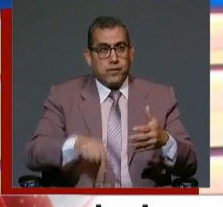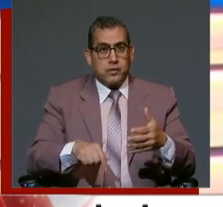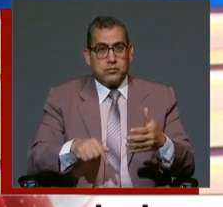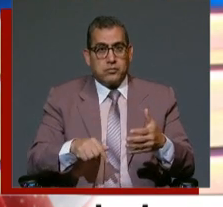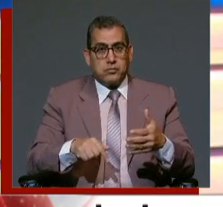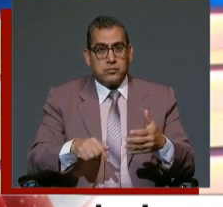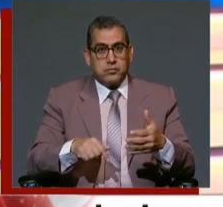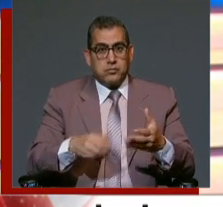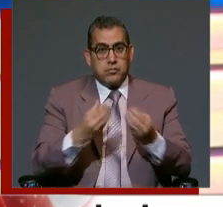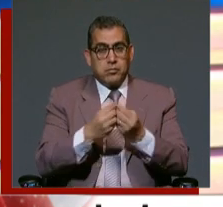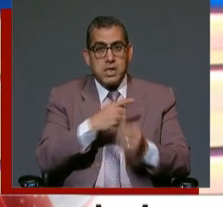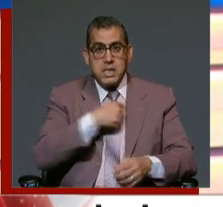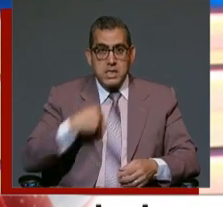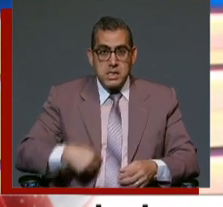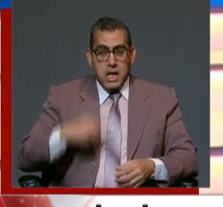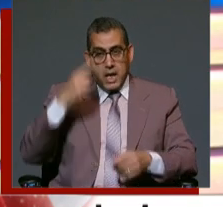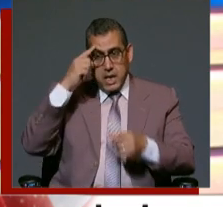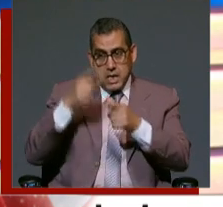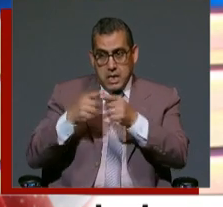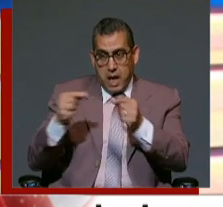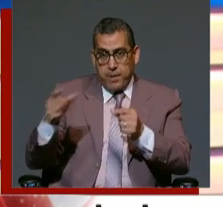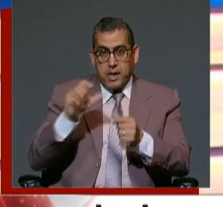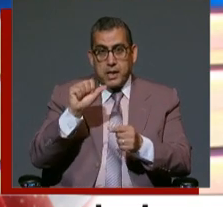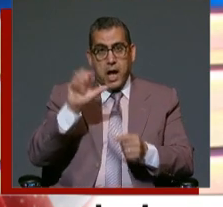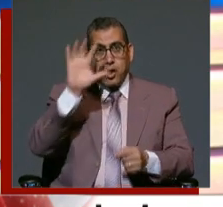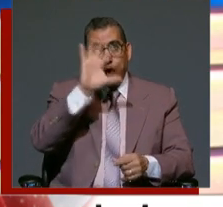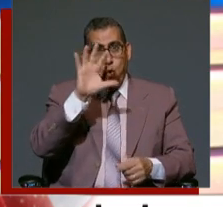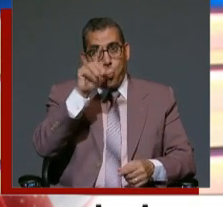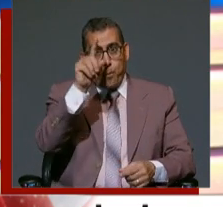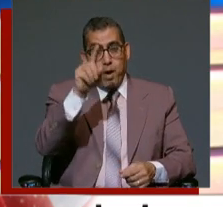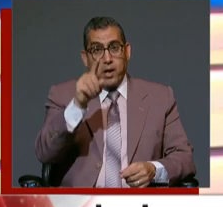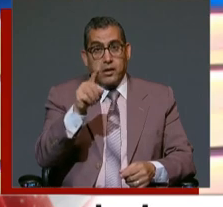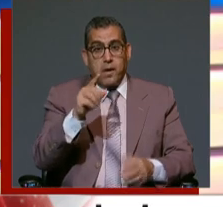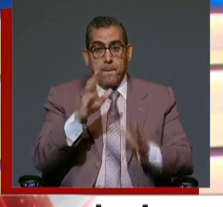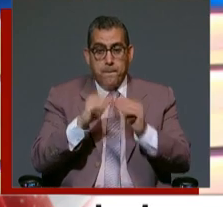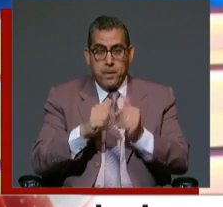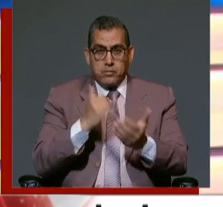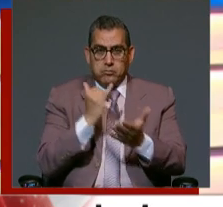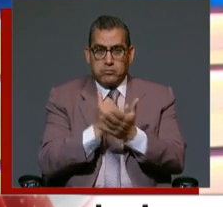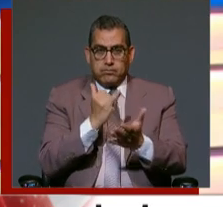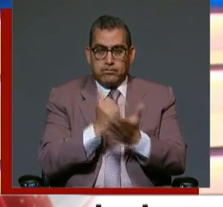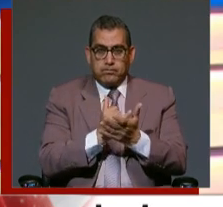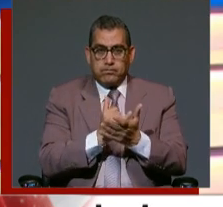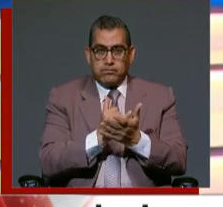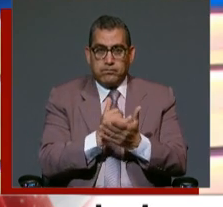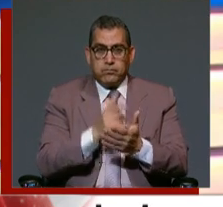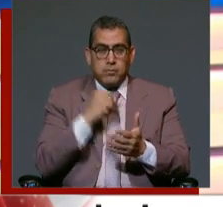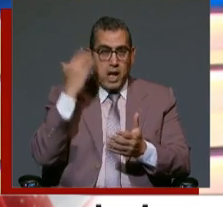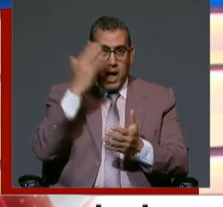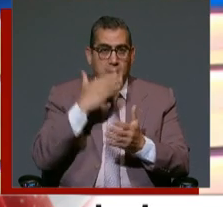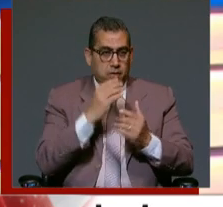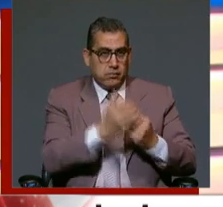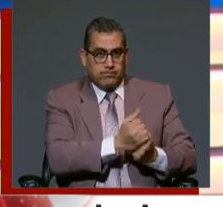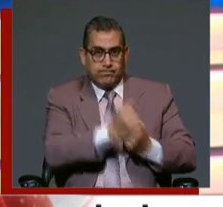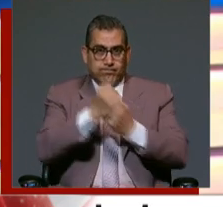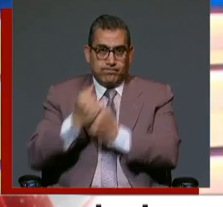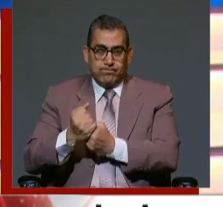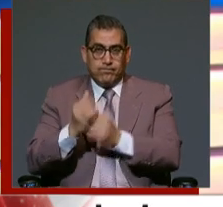الصين مع اليابان مع الدول الأخرى مع الاتحاد الأوروبي، وحملت مصر الصوت الإفريقية إضافة إلى